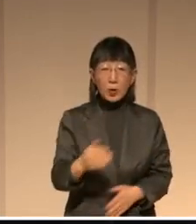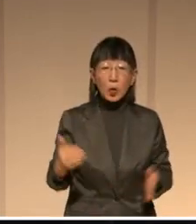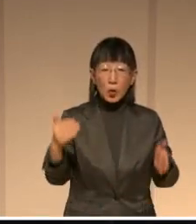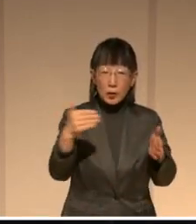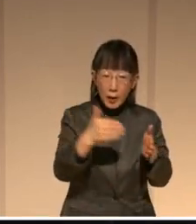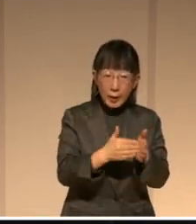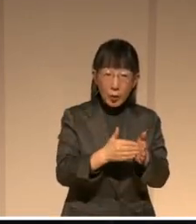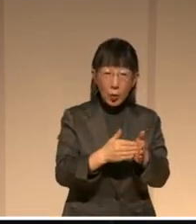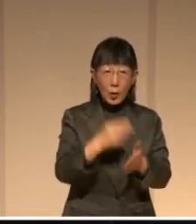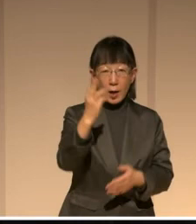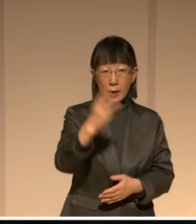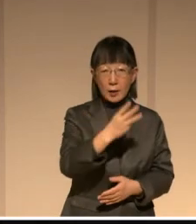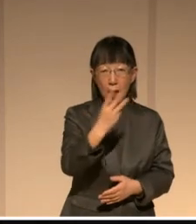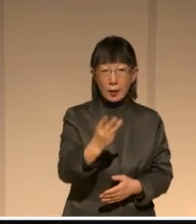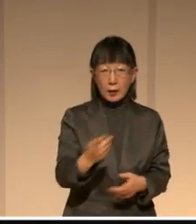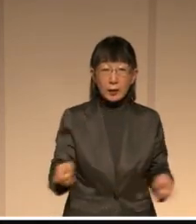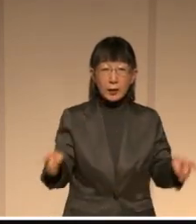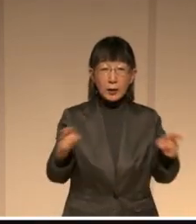お楽しみください